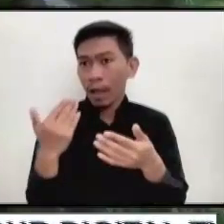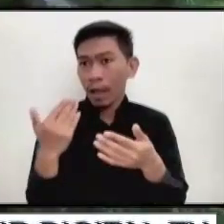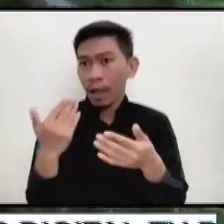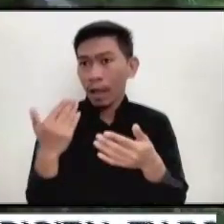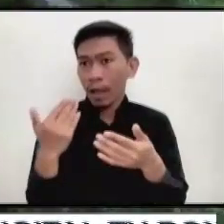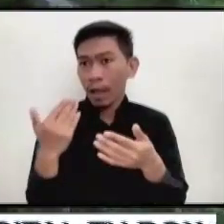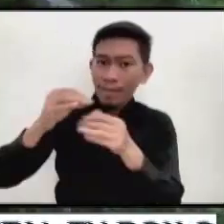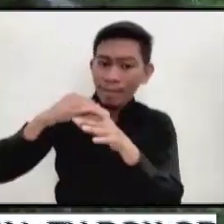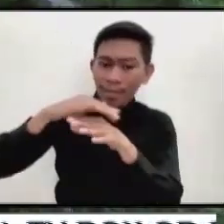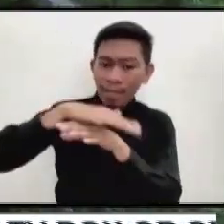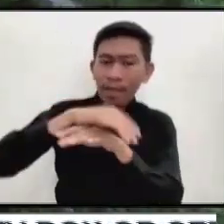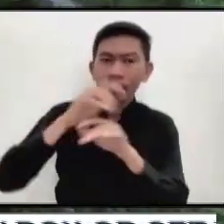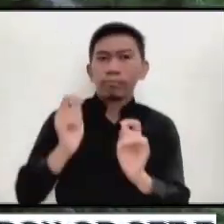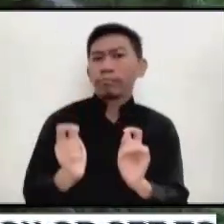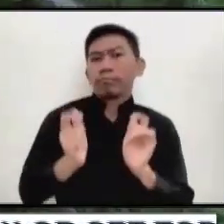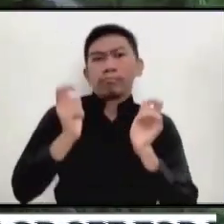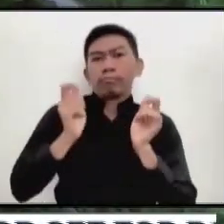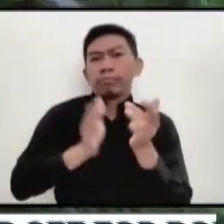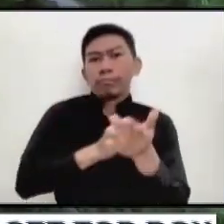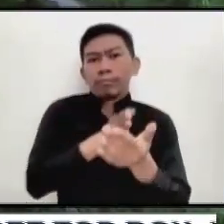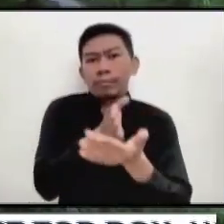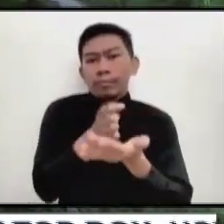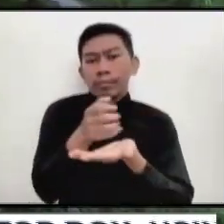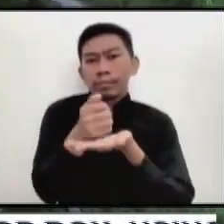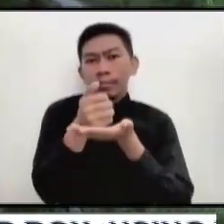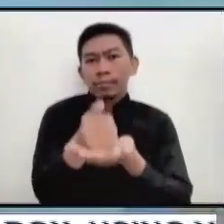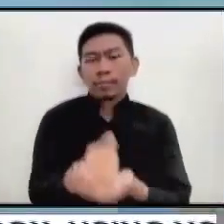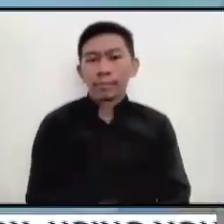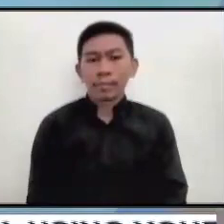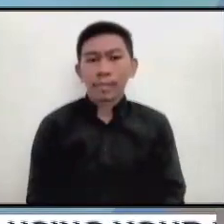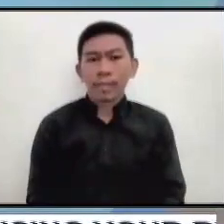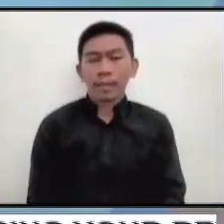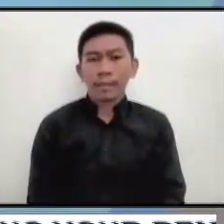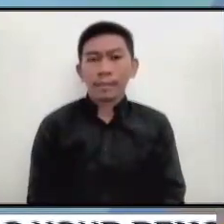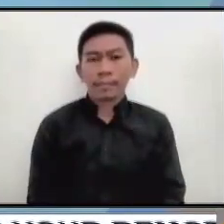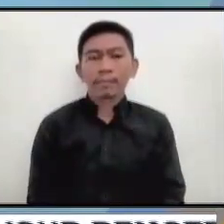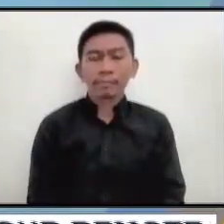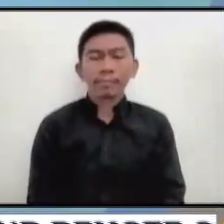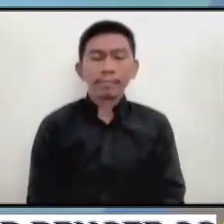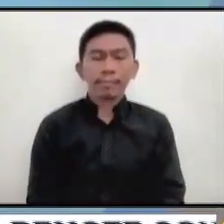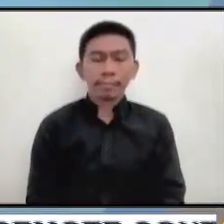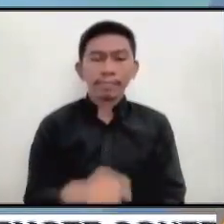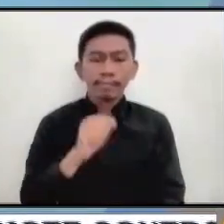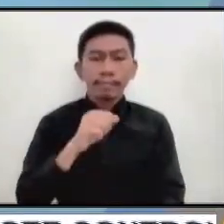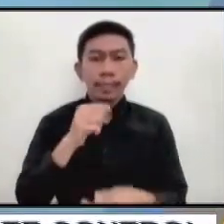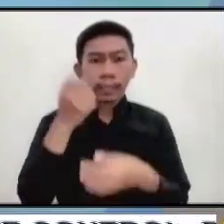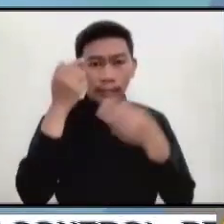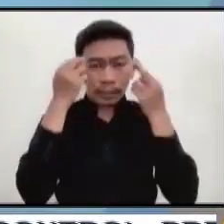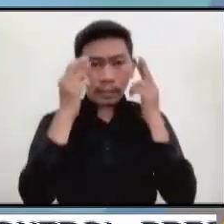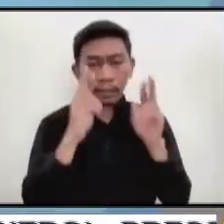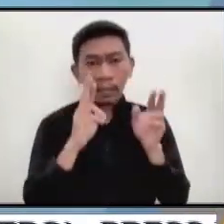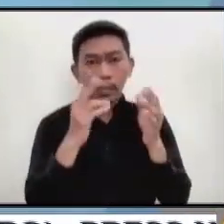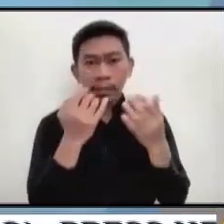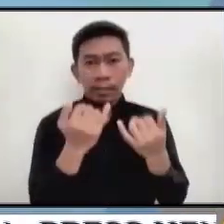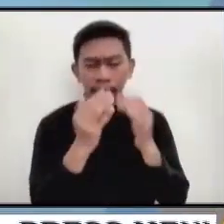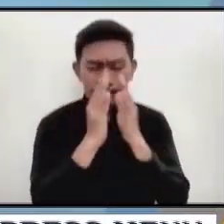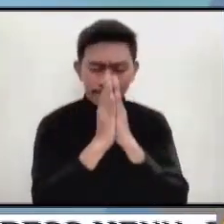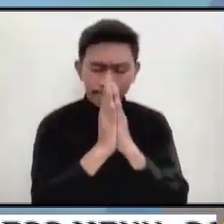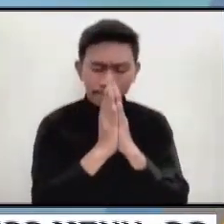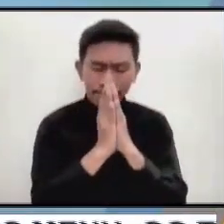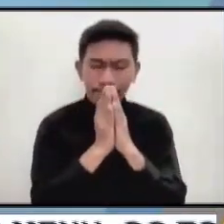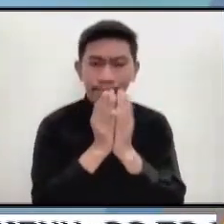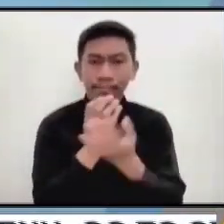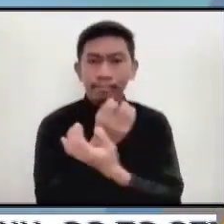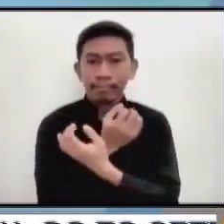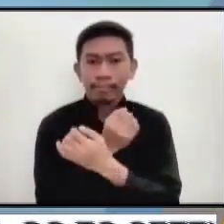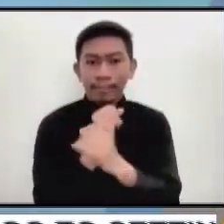ka agad po. Okay, Governor, dalangin po namin ay yung kapakanan at